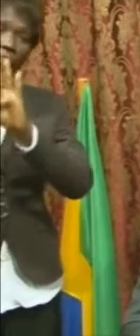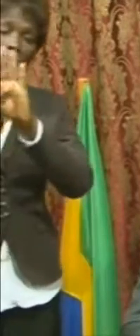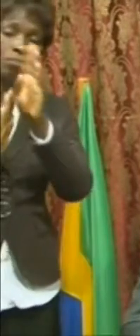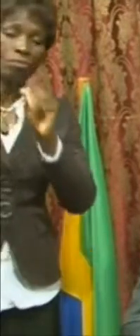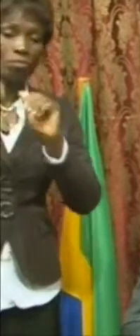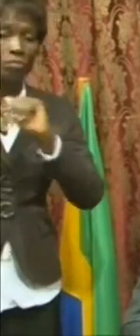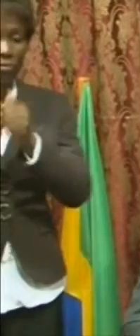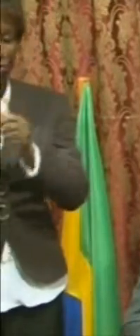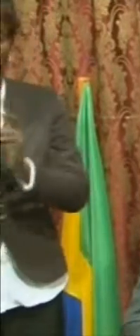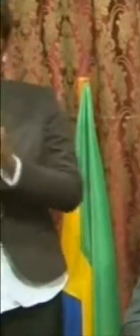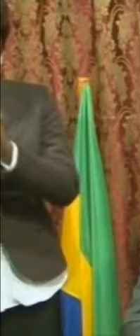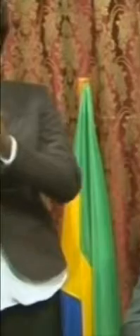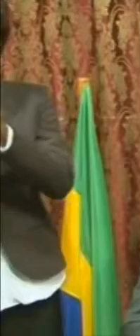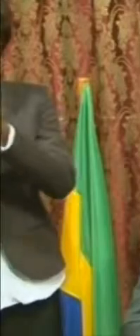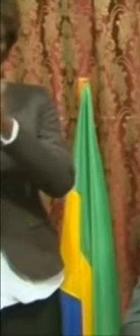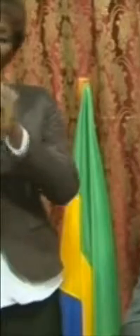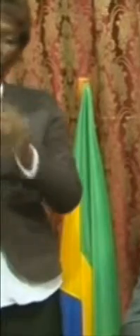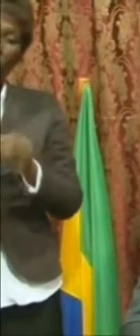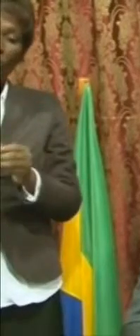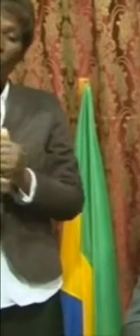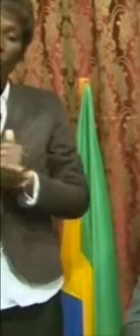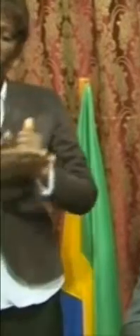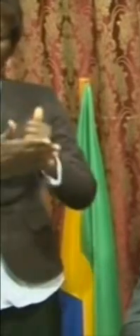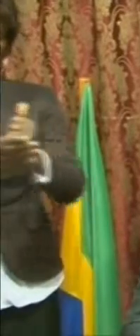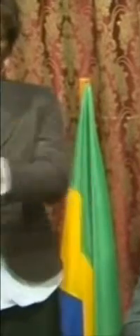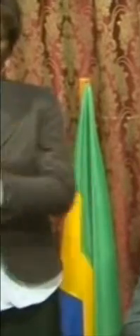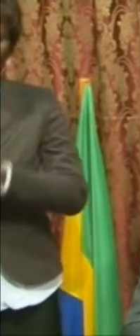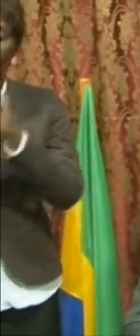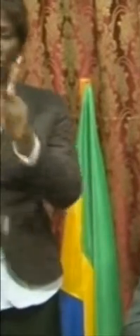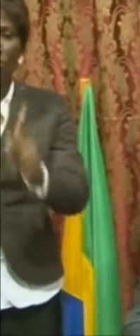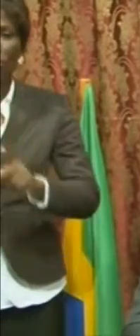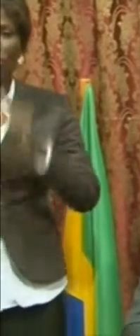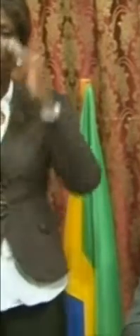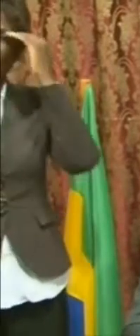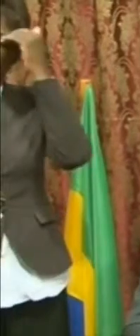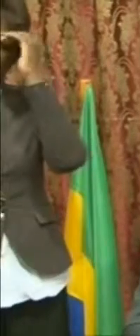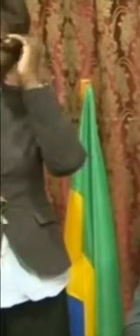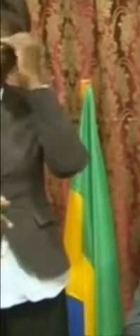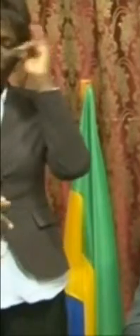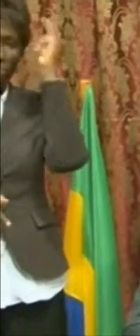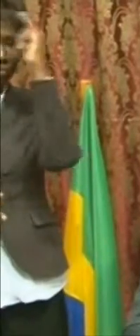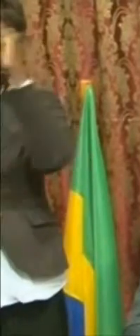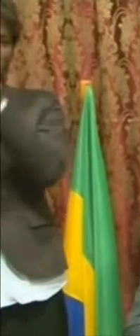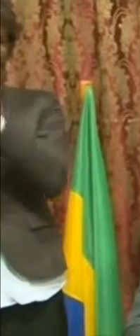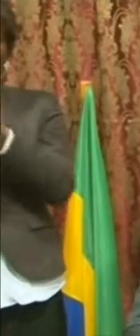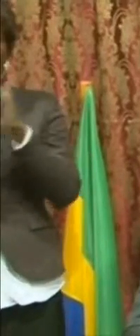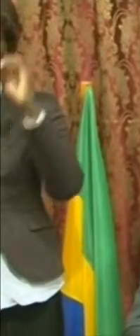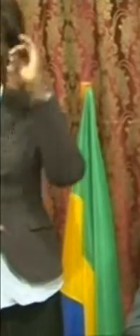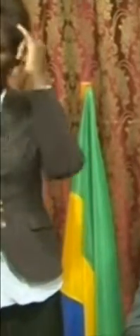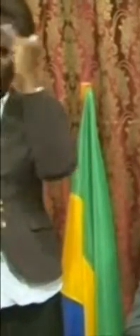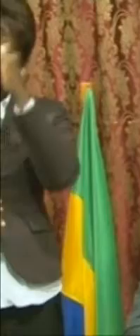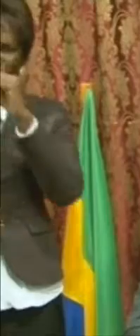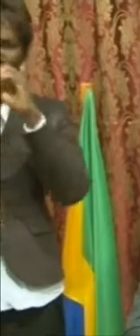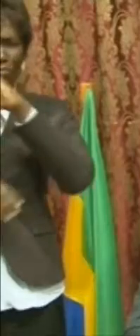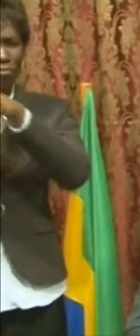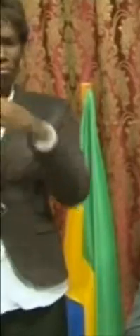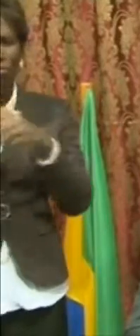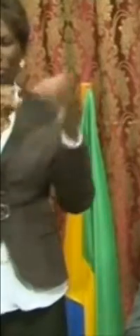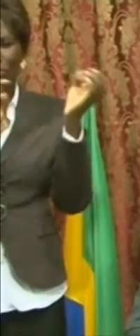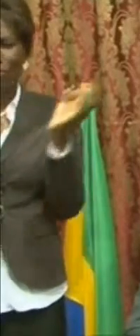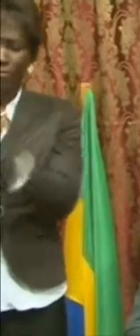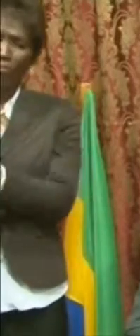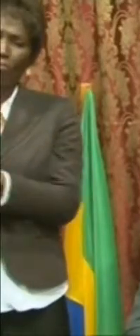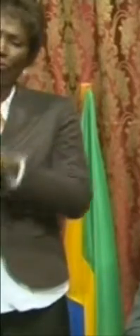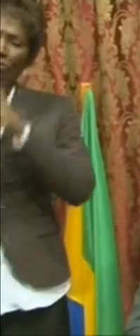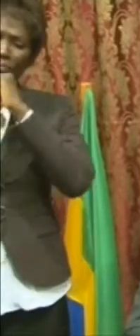nos compatriotes atteints de maladies mentales et ceux victimes d'abandon et de santé précaire liés à leur état de